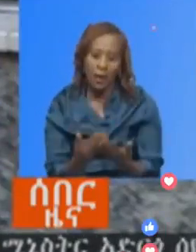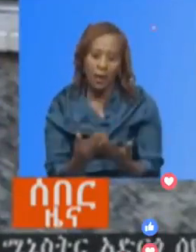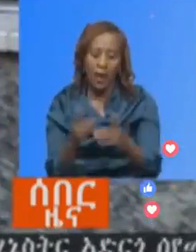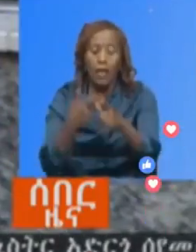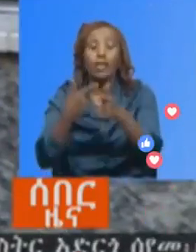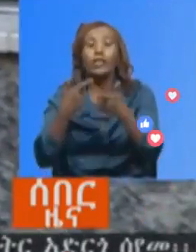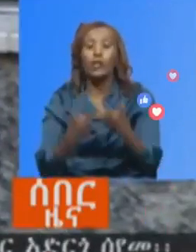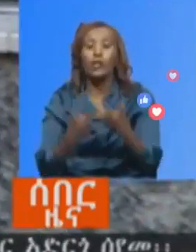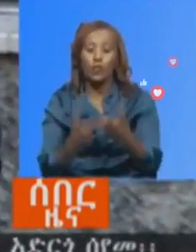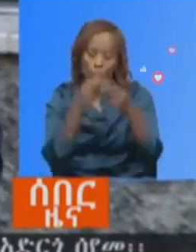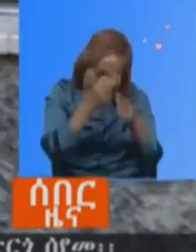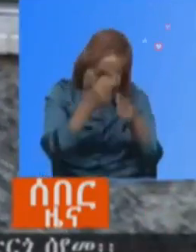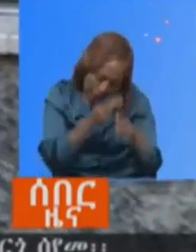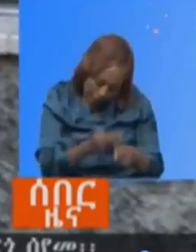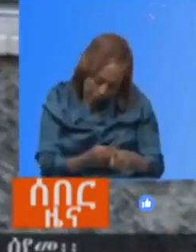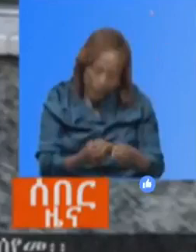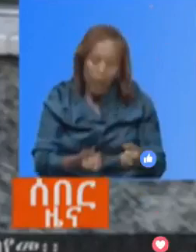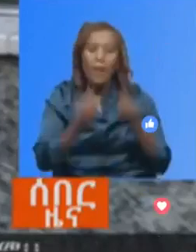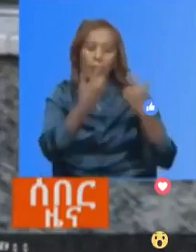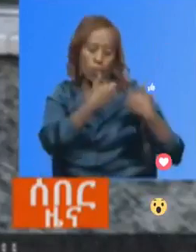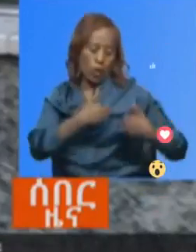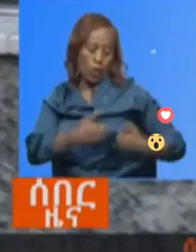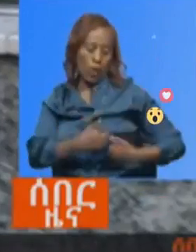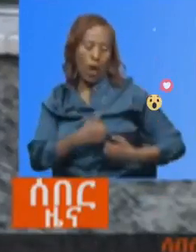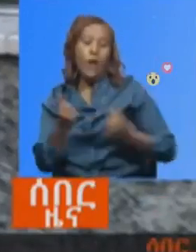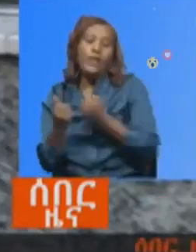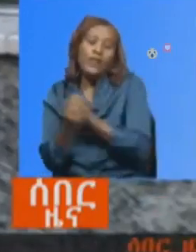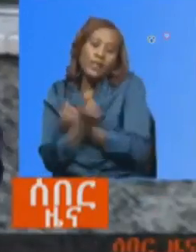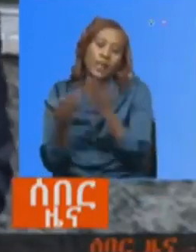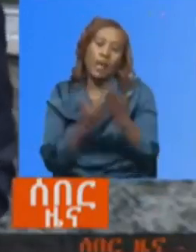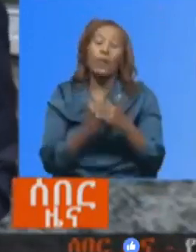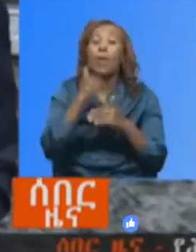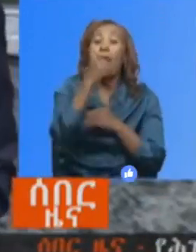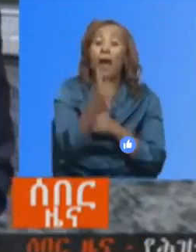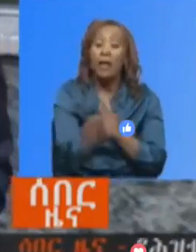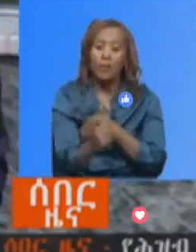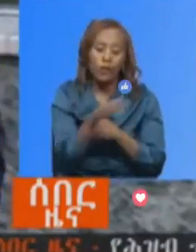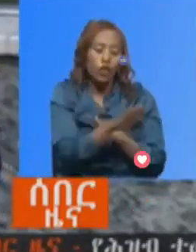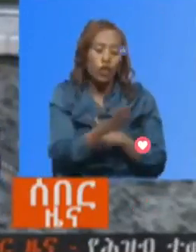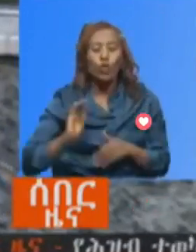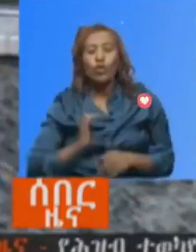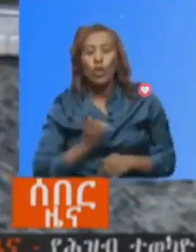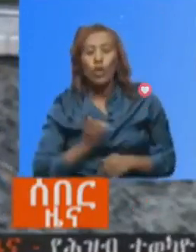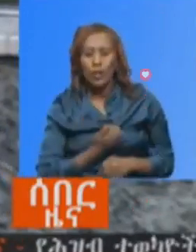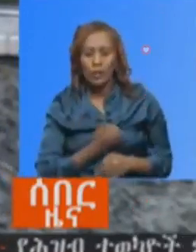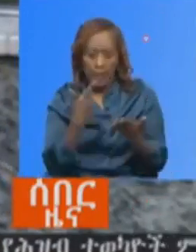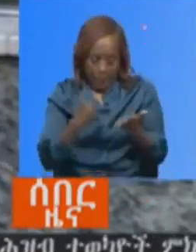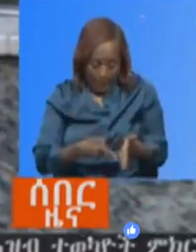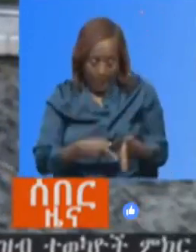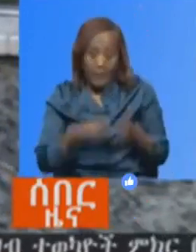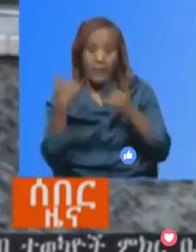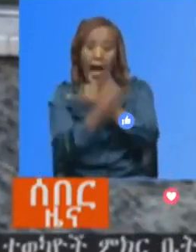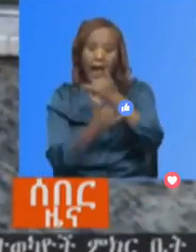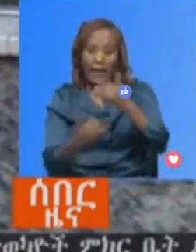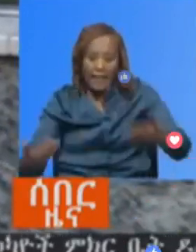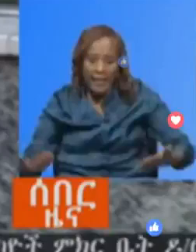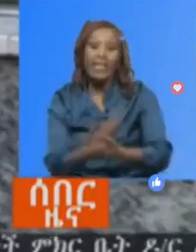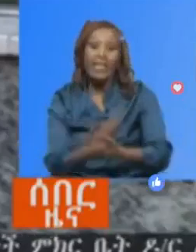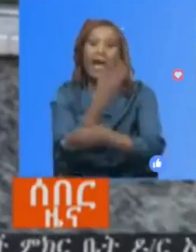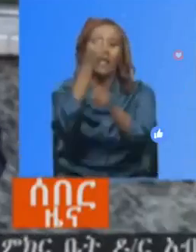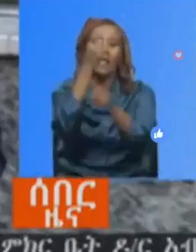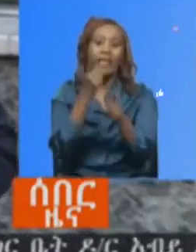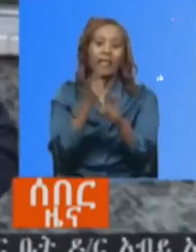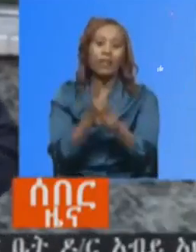እንዲሁም ክብር በብዙ ልባዊ ፍቅር ሳቀርብ በቀጣይም ልጆቻችን የዚች ሀገር ህዳሴ